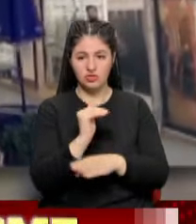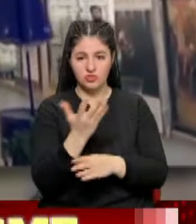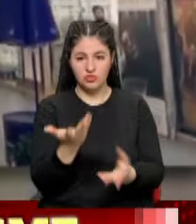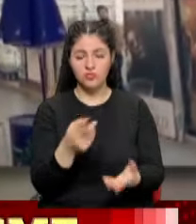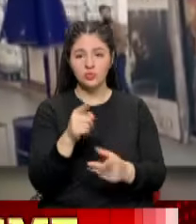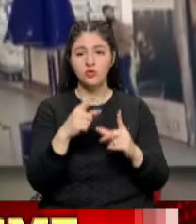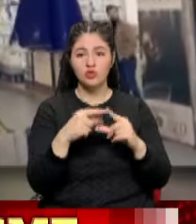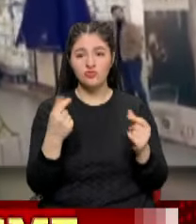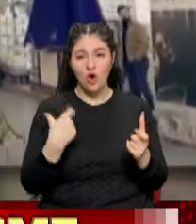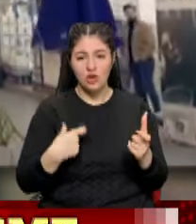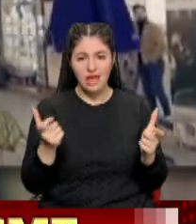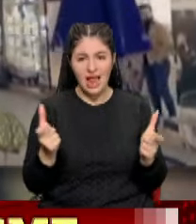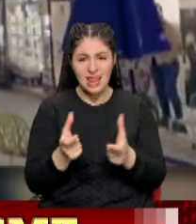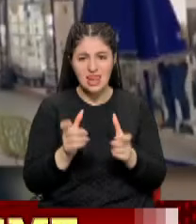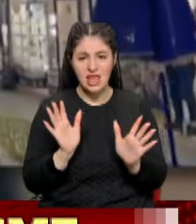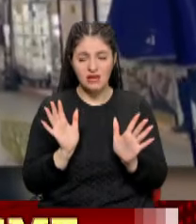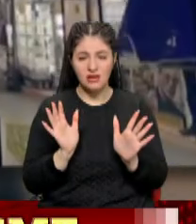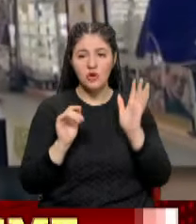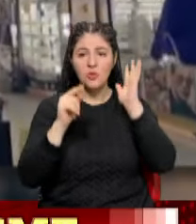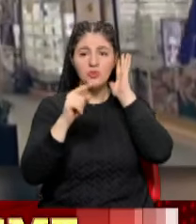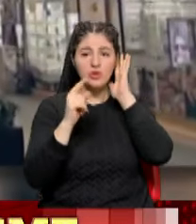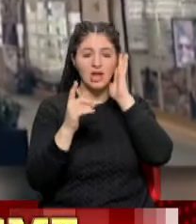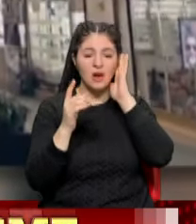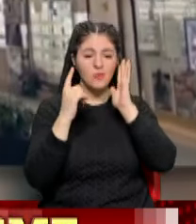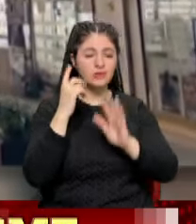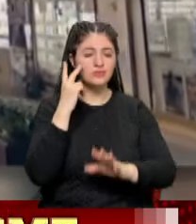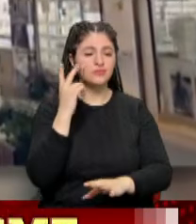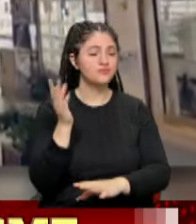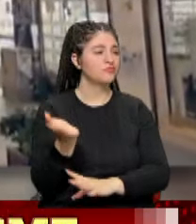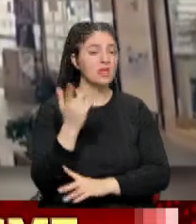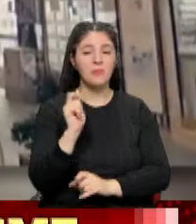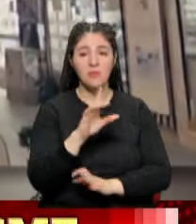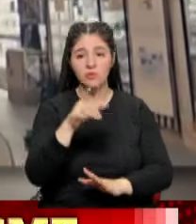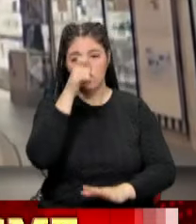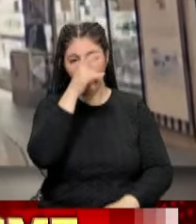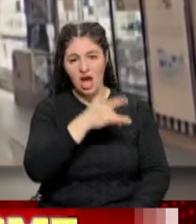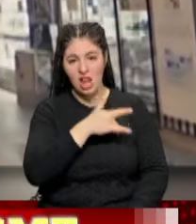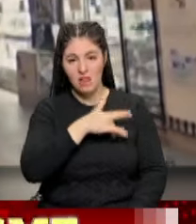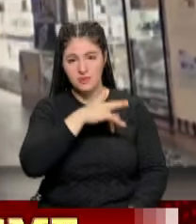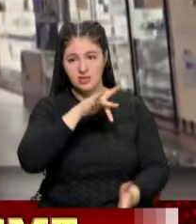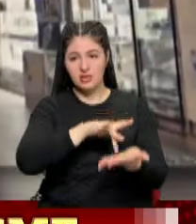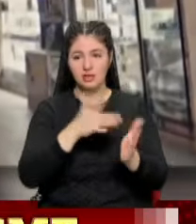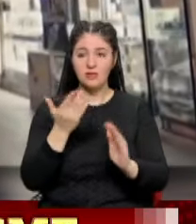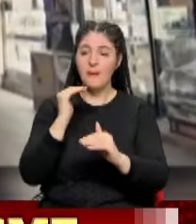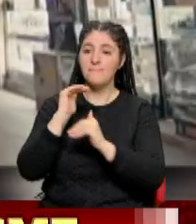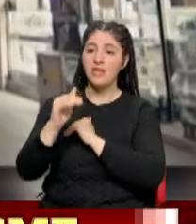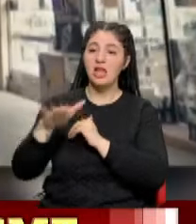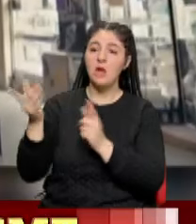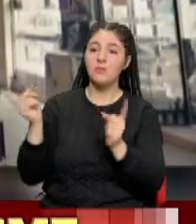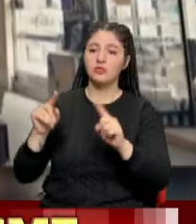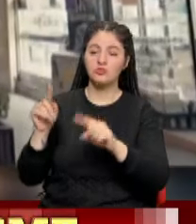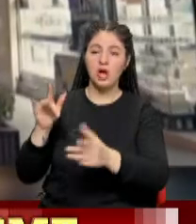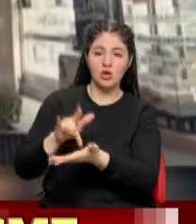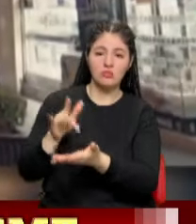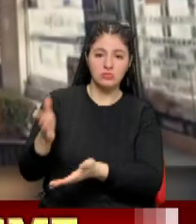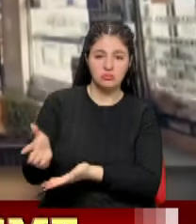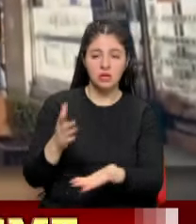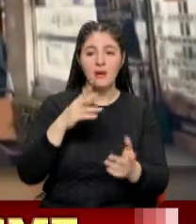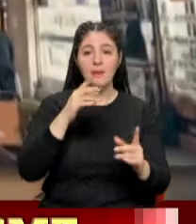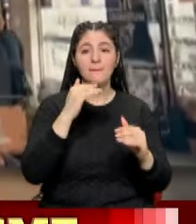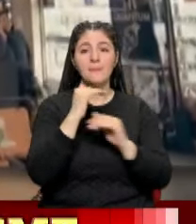Buradaki coğrafya çok özel bir coğrafya. Bakın bunu es geçemeyiz. Burası Türkiye'nin kalbidir. Medeniyetlerin ve dinlerin buluşma noktası.